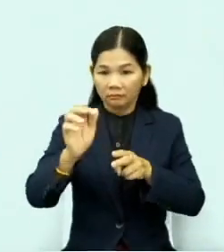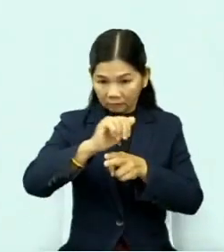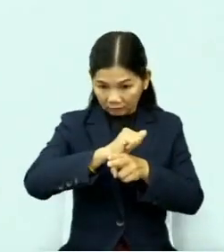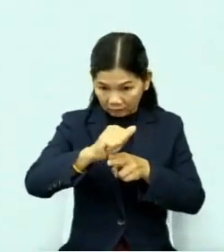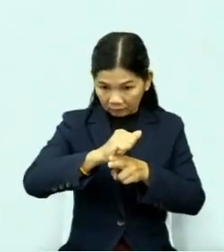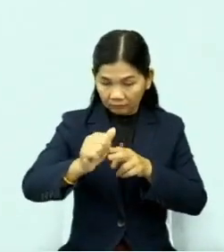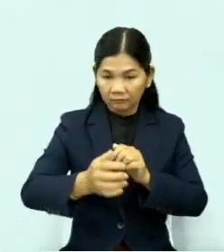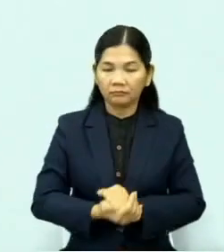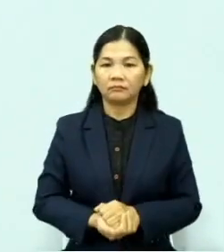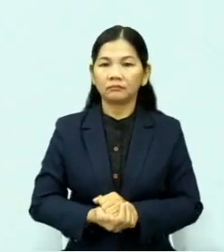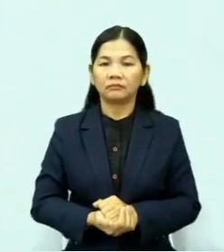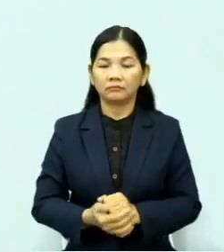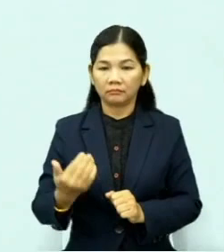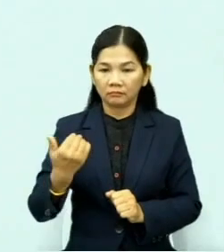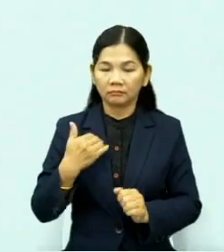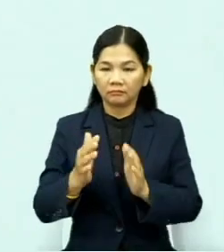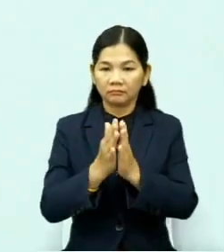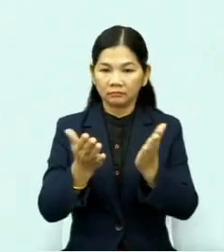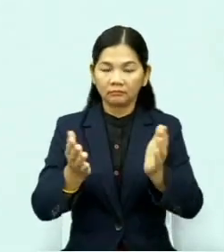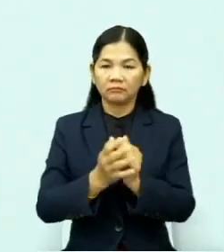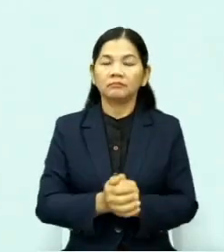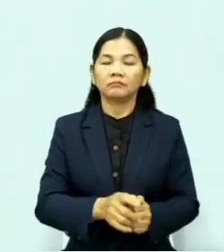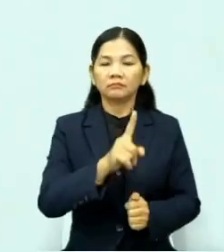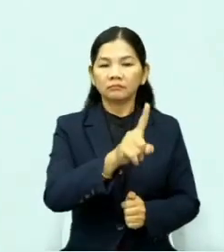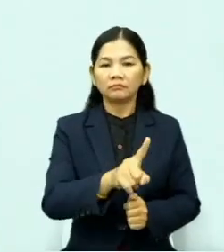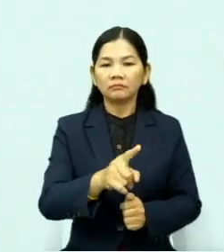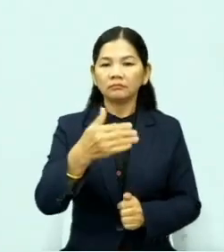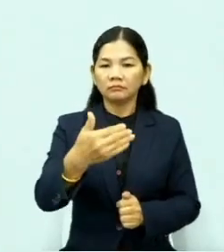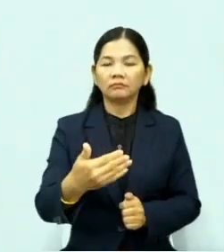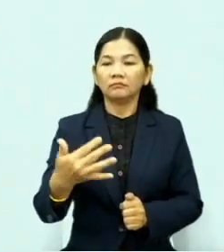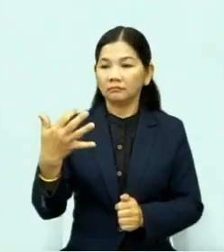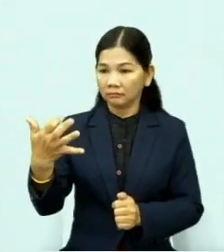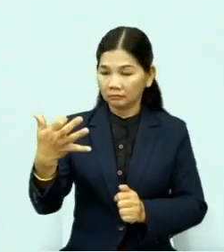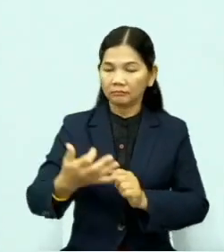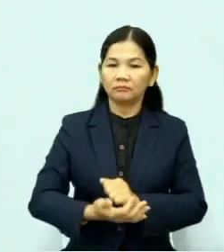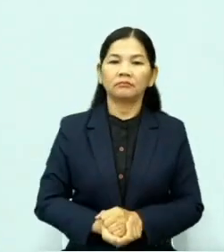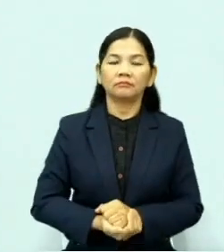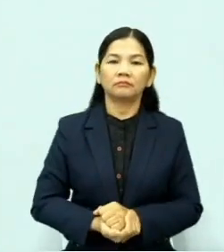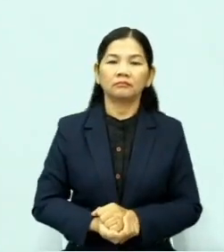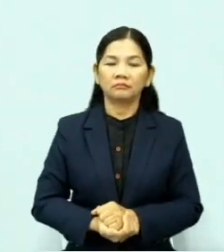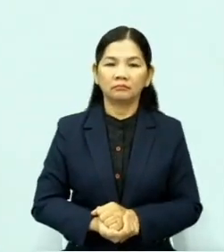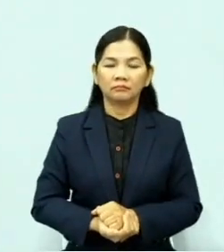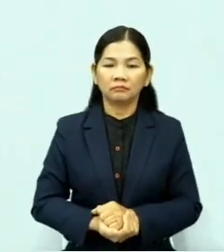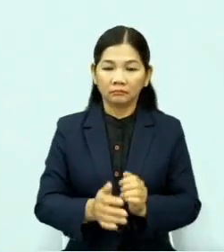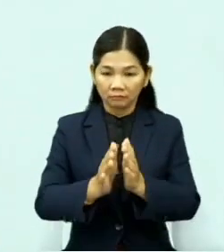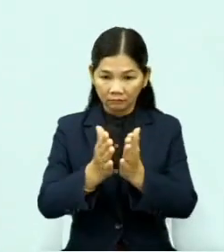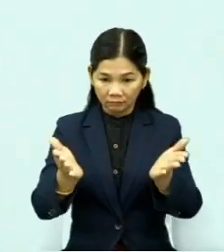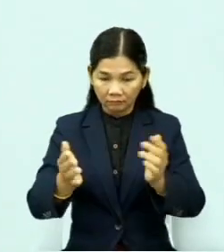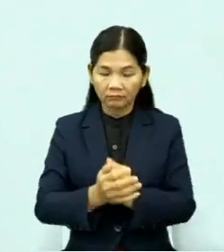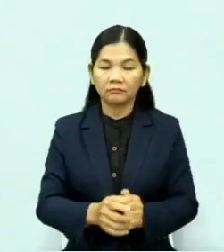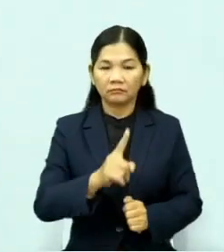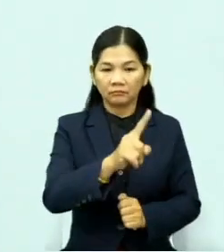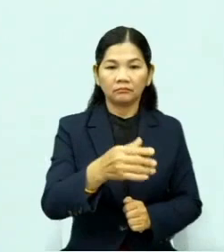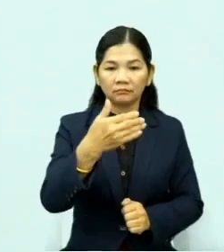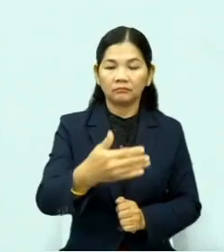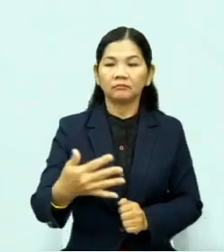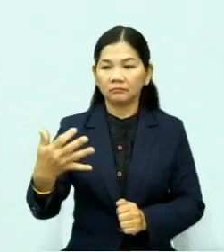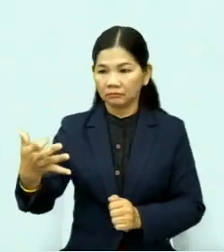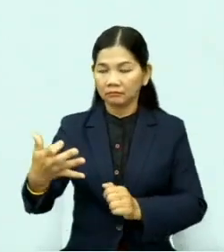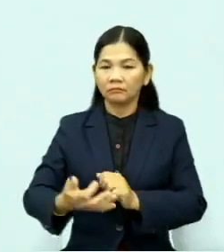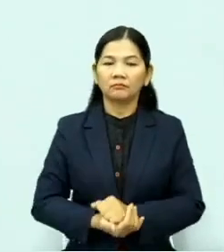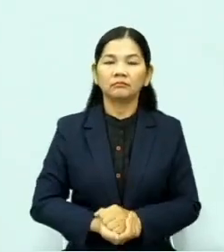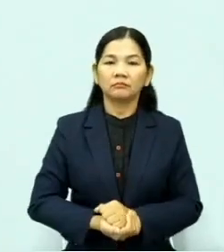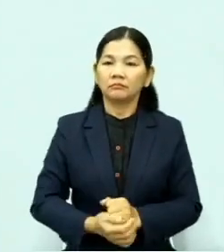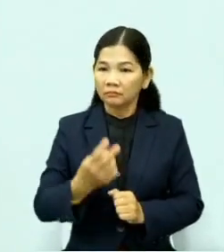ចាឲ្យលំហាត់នេះក៏មាននៅក្នុងសៀវភៅទំព័រទី198ដែរណាកូនណាកូនអាចបើកសៀវភៅទំព័រទី